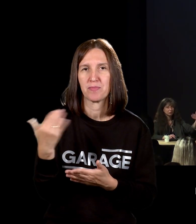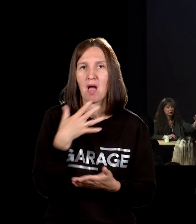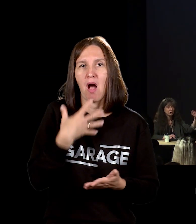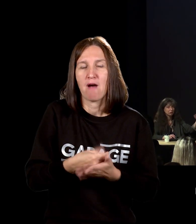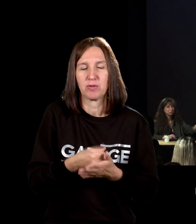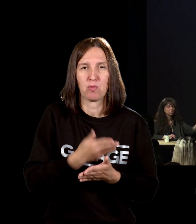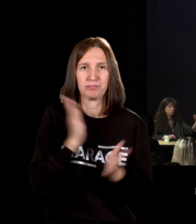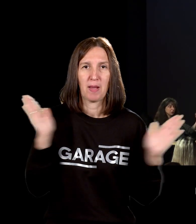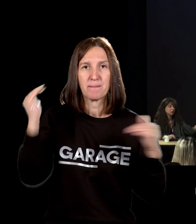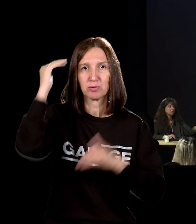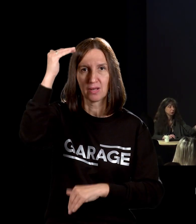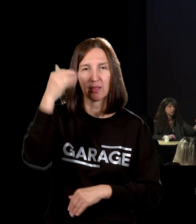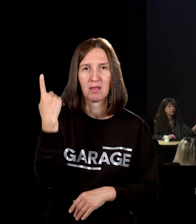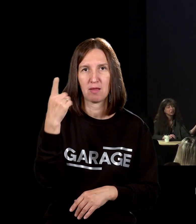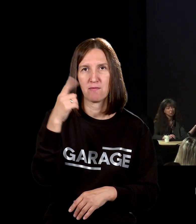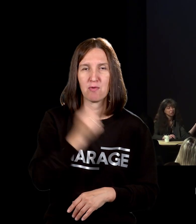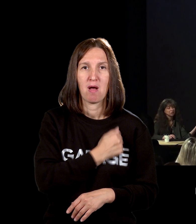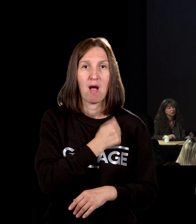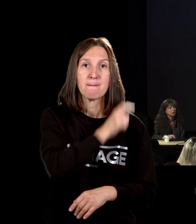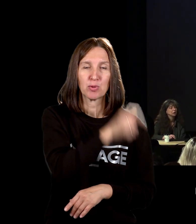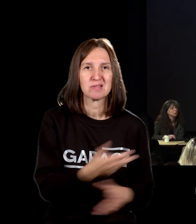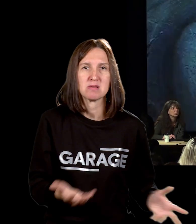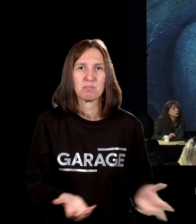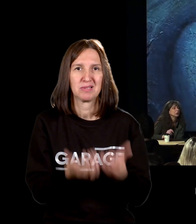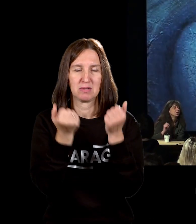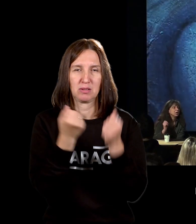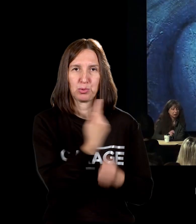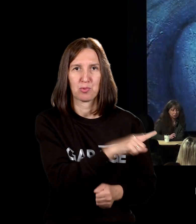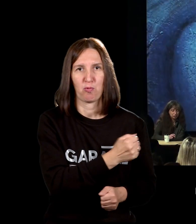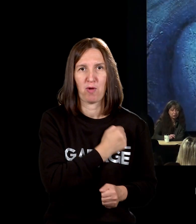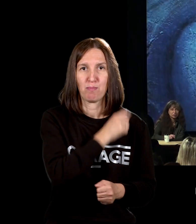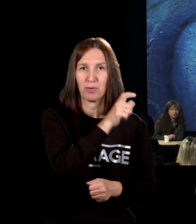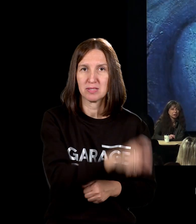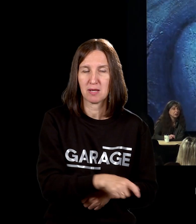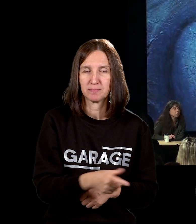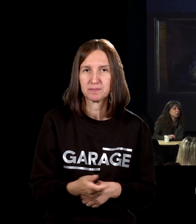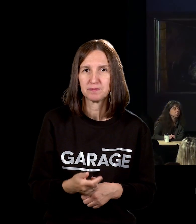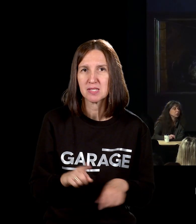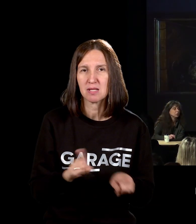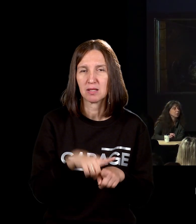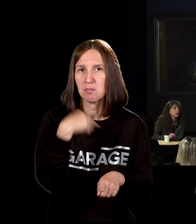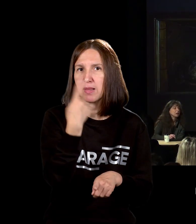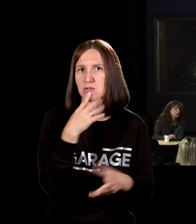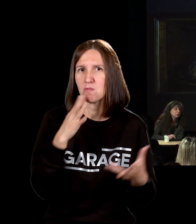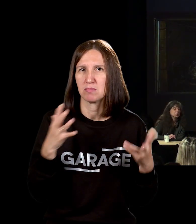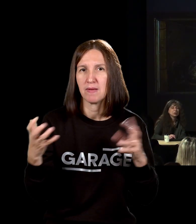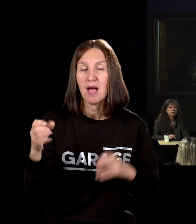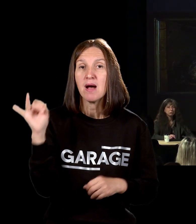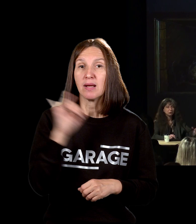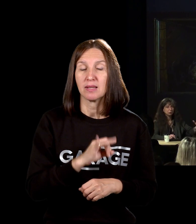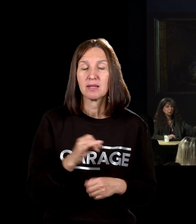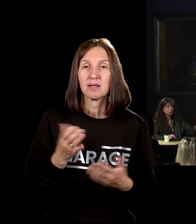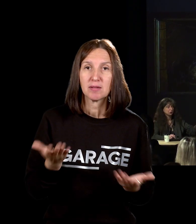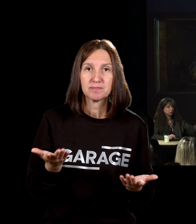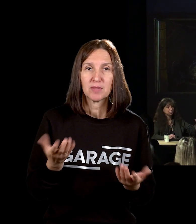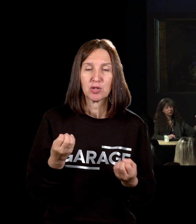этого одного бойца, который спасает и пытается спасти другого, вот с таким лицом. И вот эти